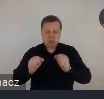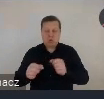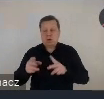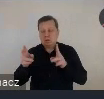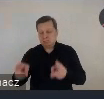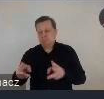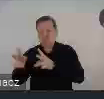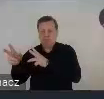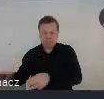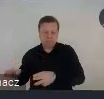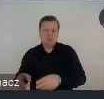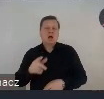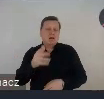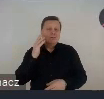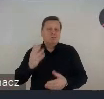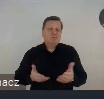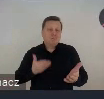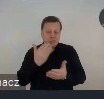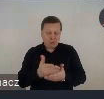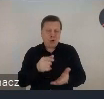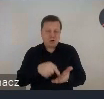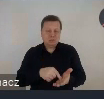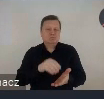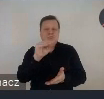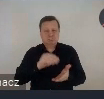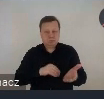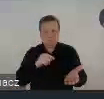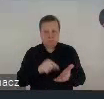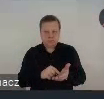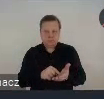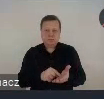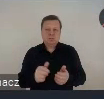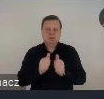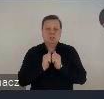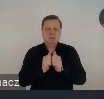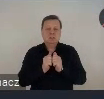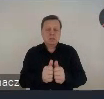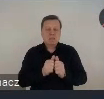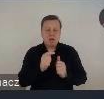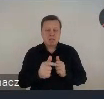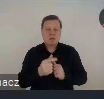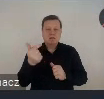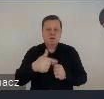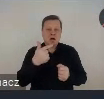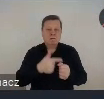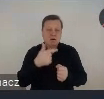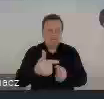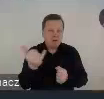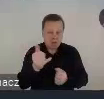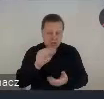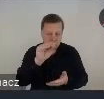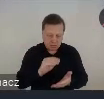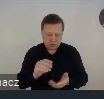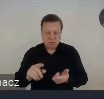To znaczy we wniosku należy zaplanować, które działania będą realizowane w roku 2022, które